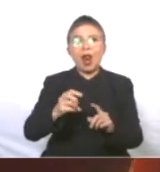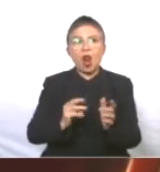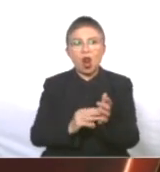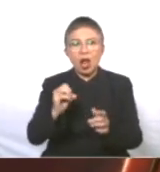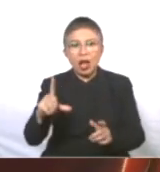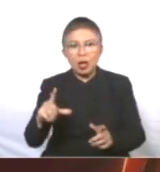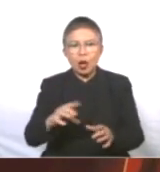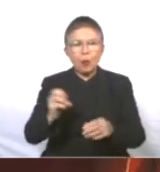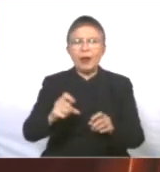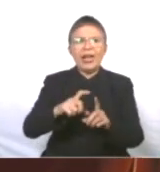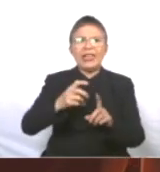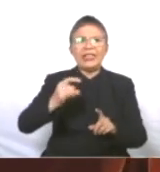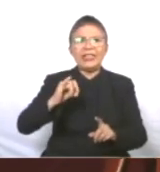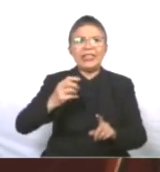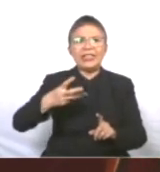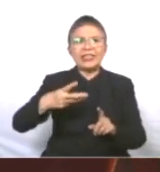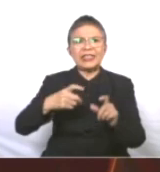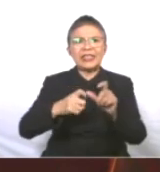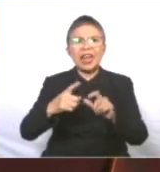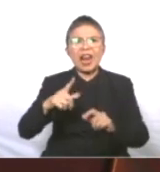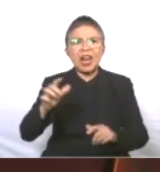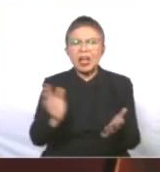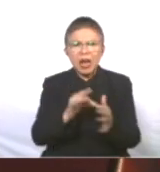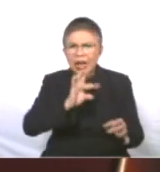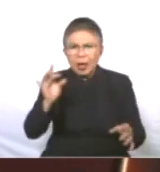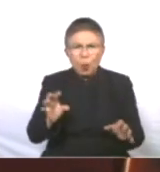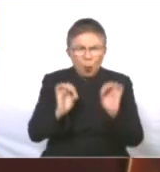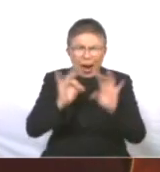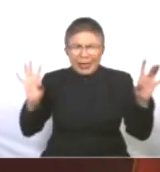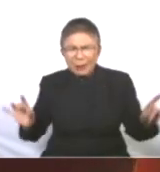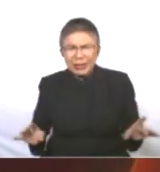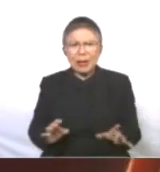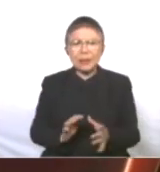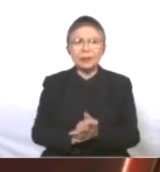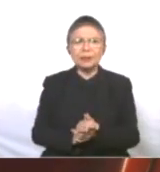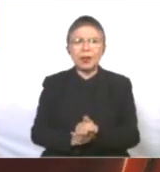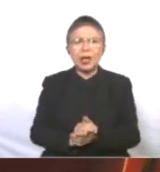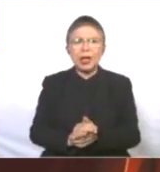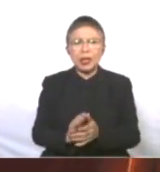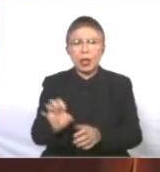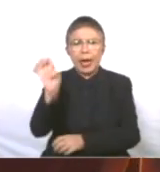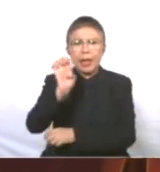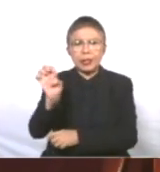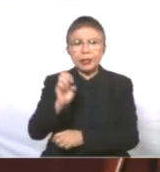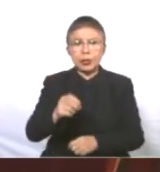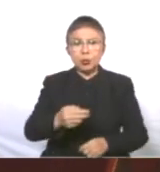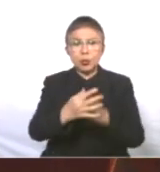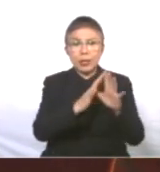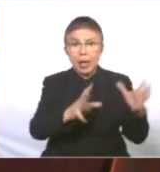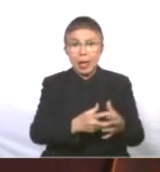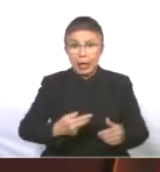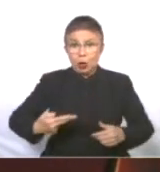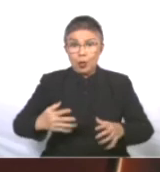bioaftur, biodiesel. Oh, kita kalau serius ya, Pak ya, kita benar-benar bisa menjadi raja energi dunia, Pak. Tapi kita